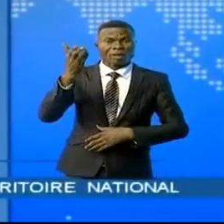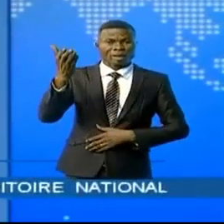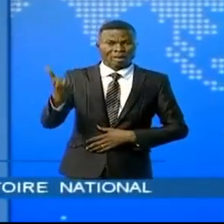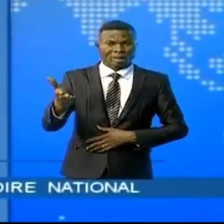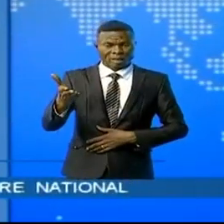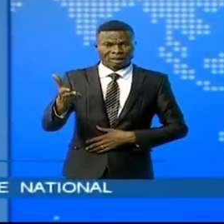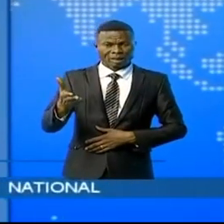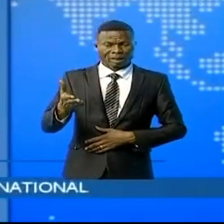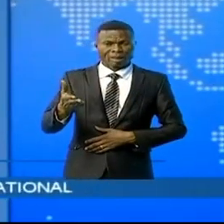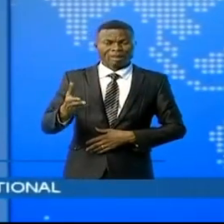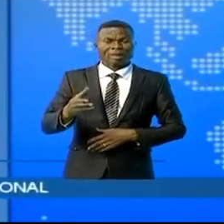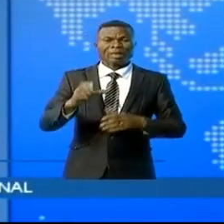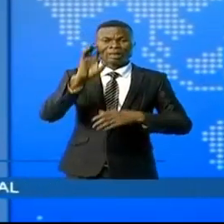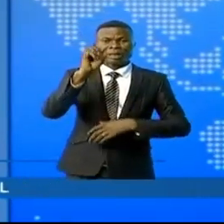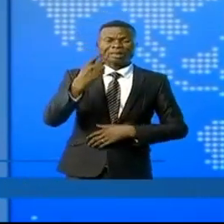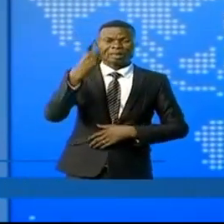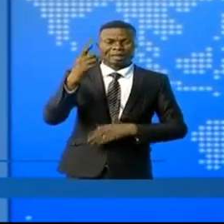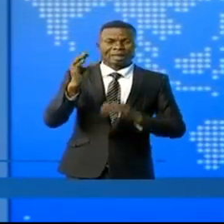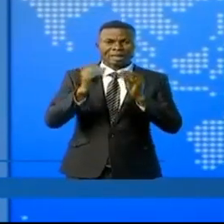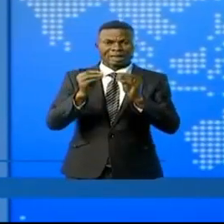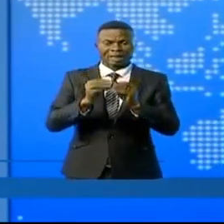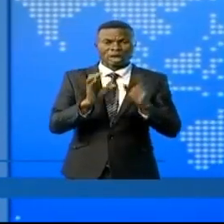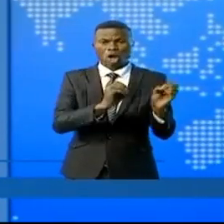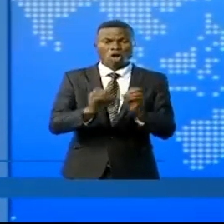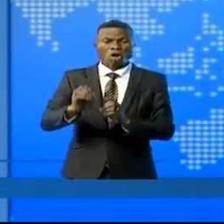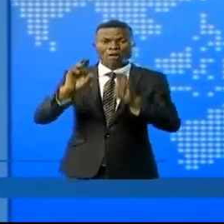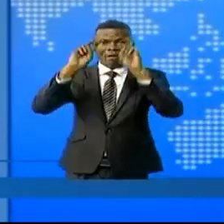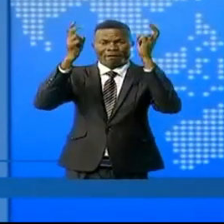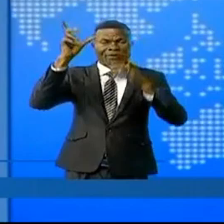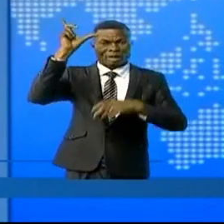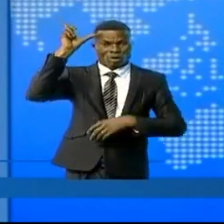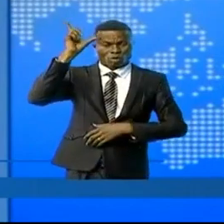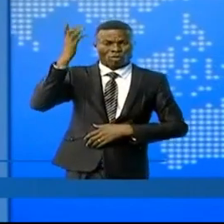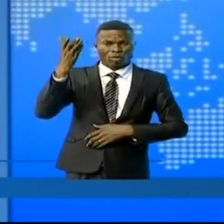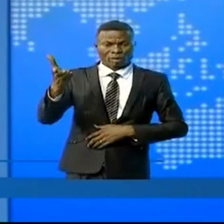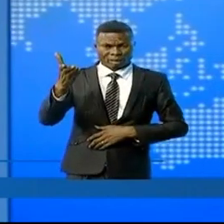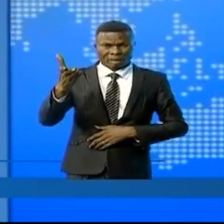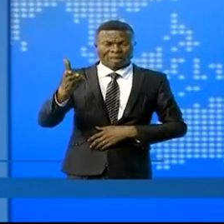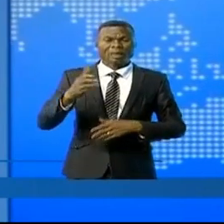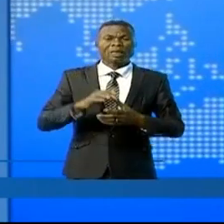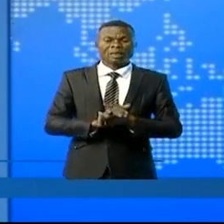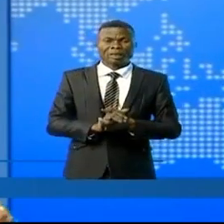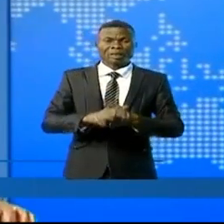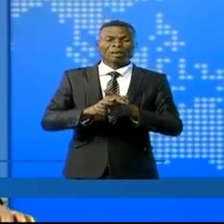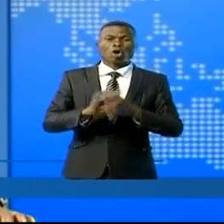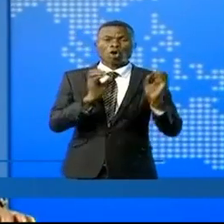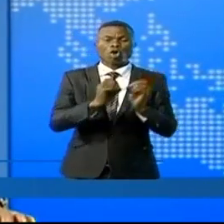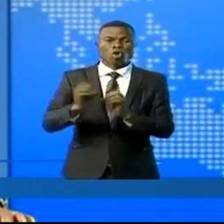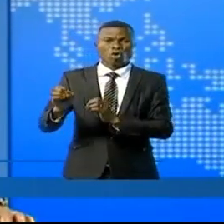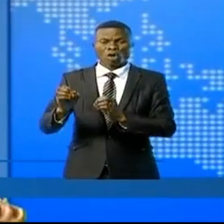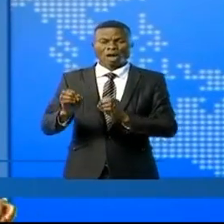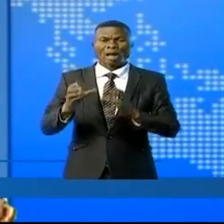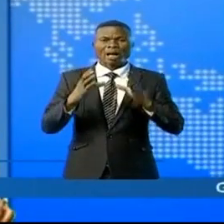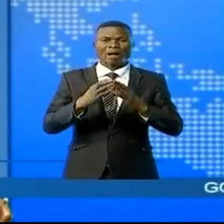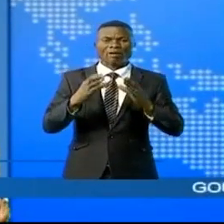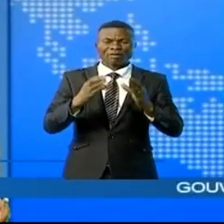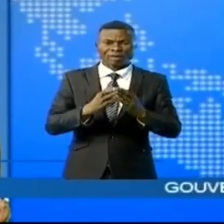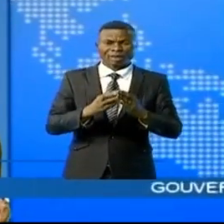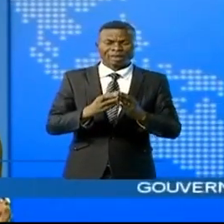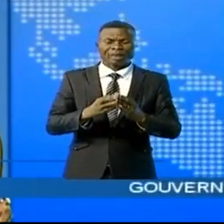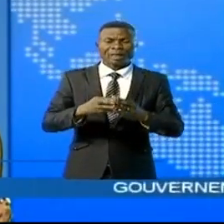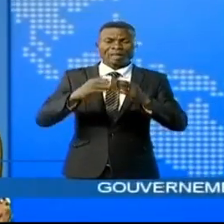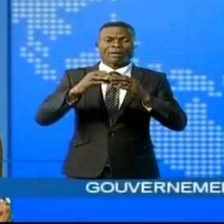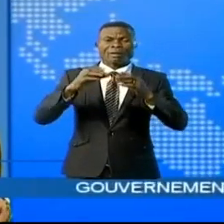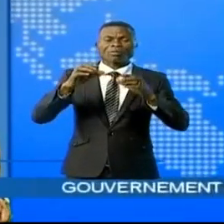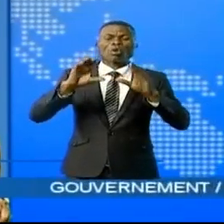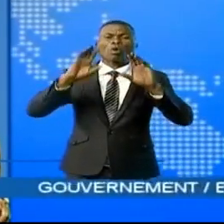Cette 51e s'est tenue à Lubumbashi, dans le Haut-Katanga, je le disais, présidée où séjourne